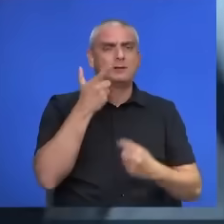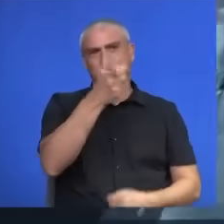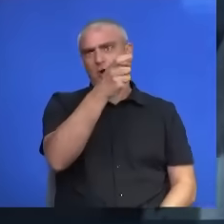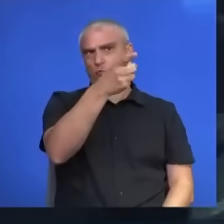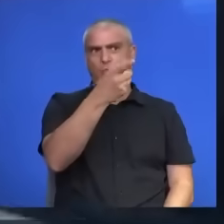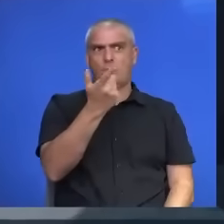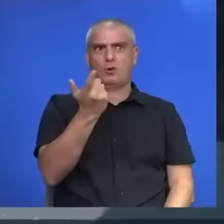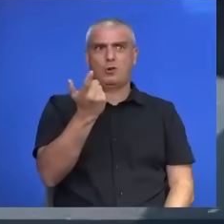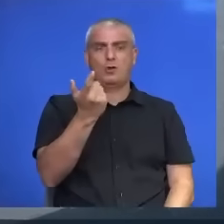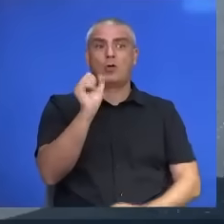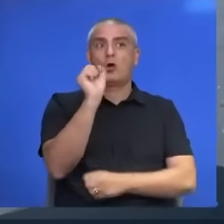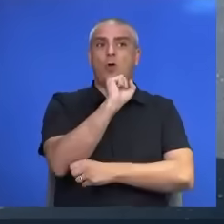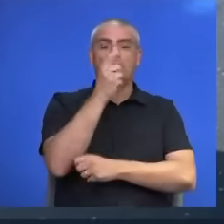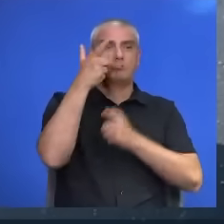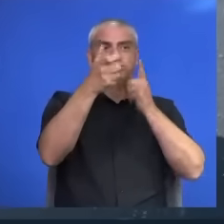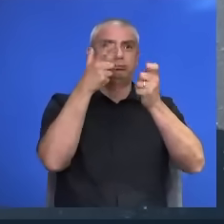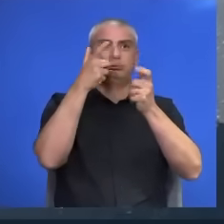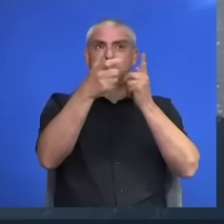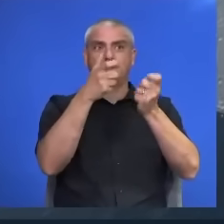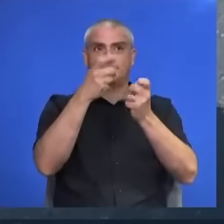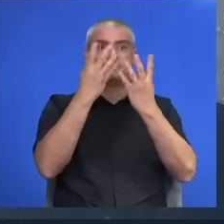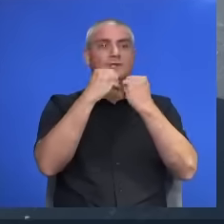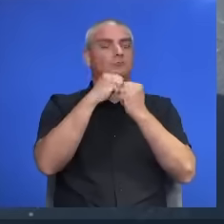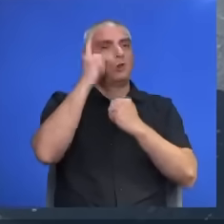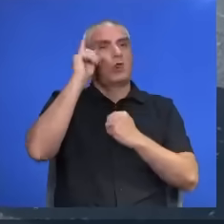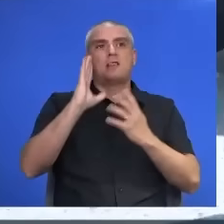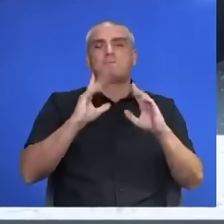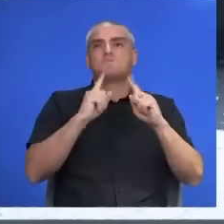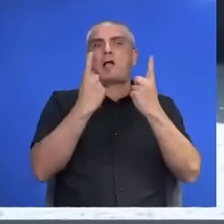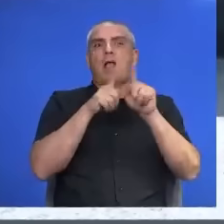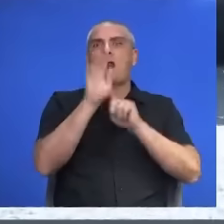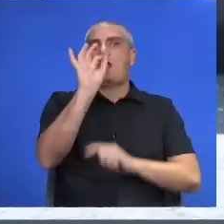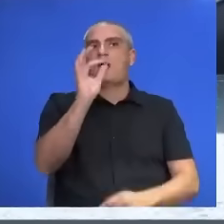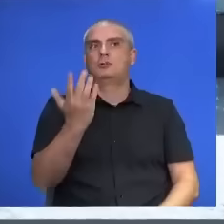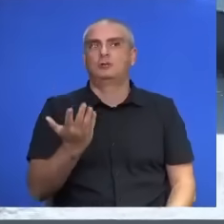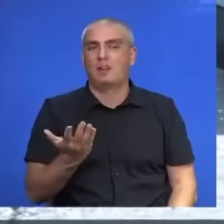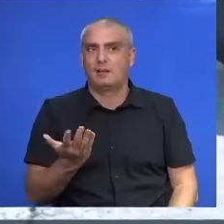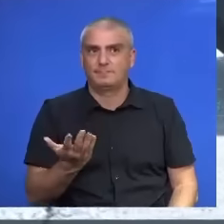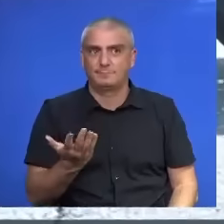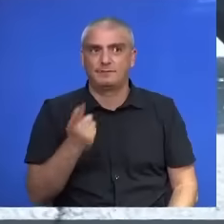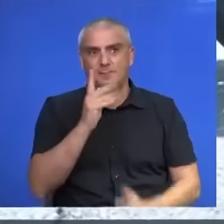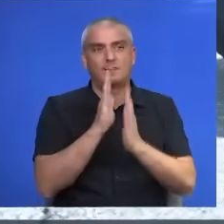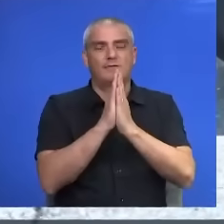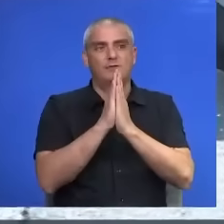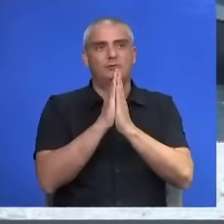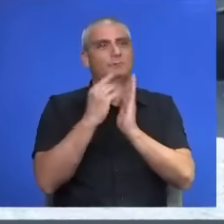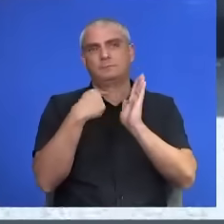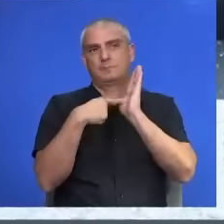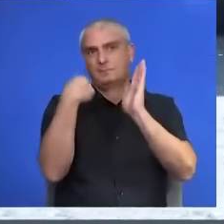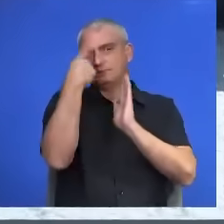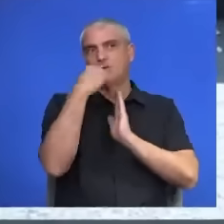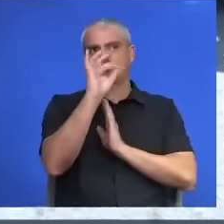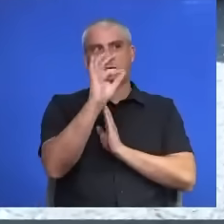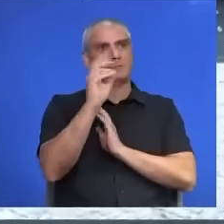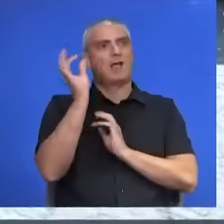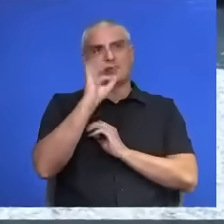הרכב מנוקב בכדורים, בני המשפחה לא יודעים מה עלה בגורל אחיהם, והם מבקשים שאסתיר את זהותם. עדיין יש מי